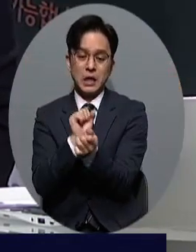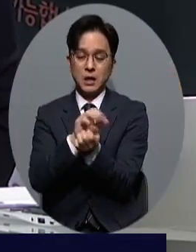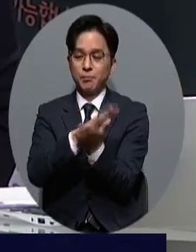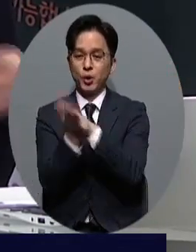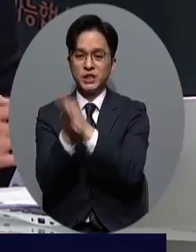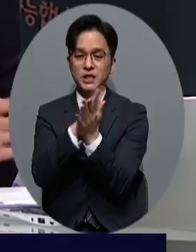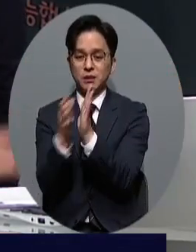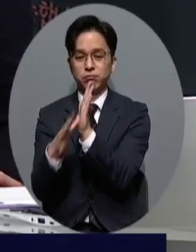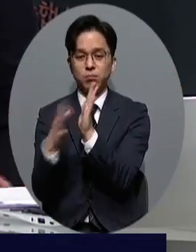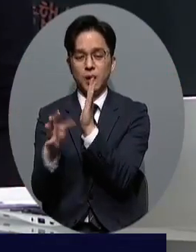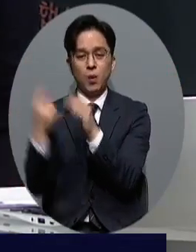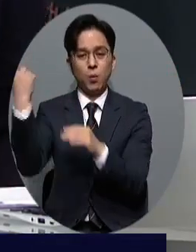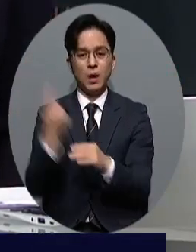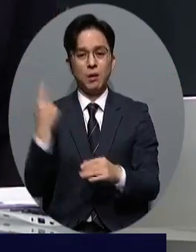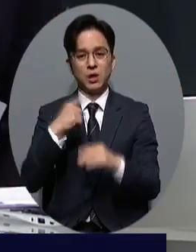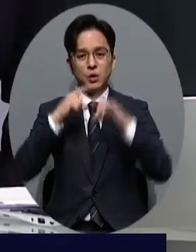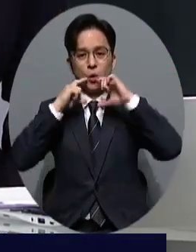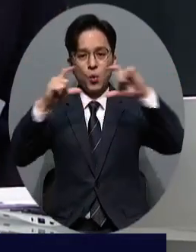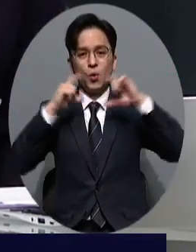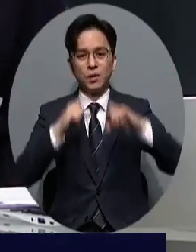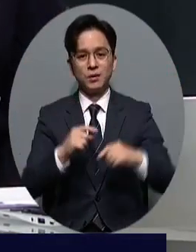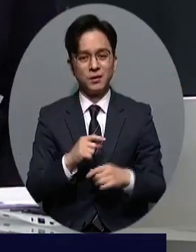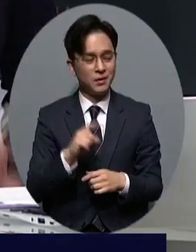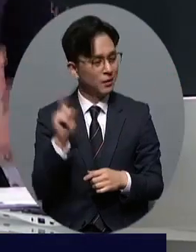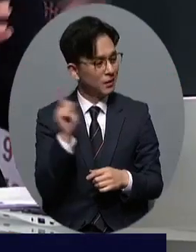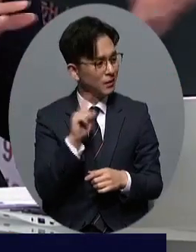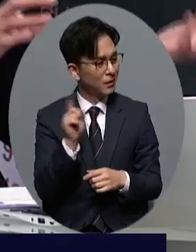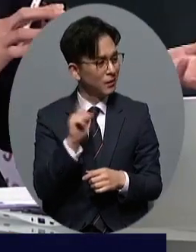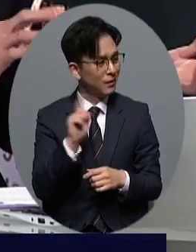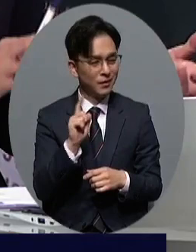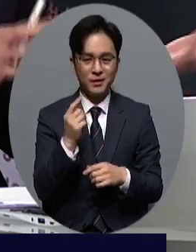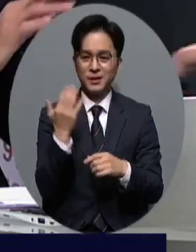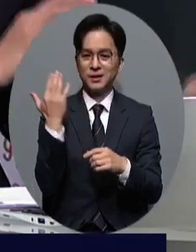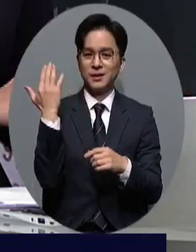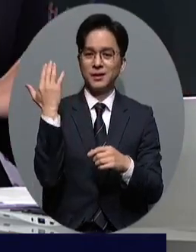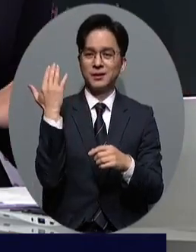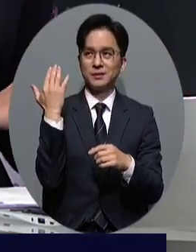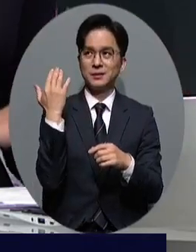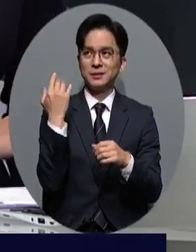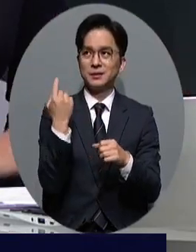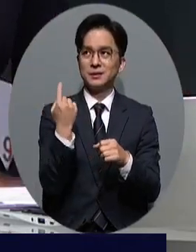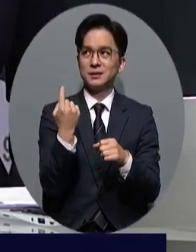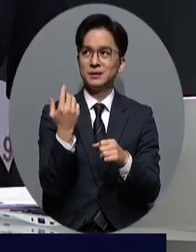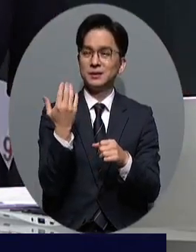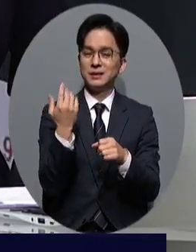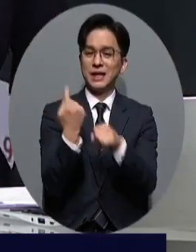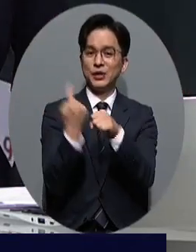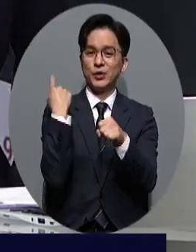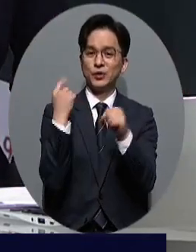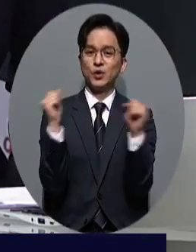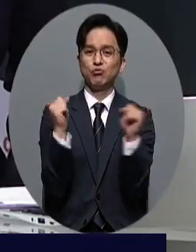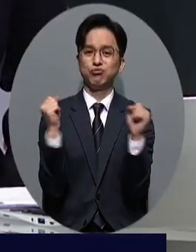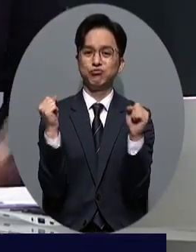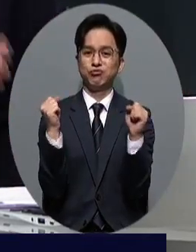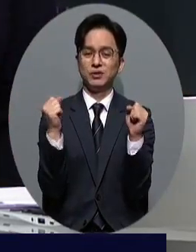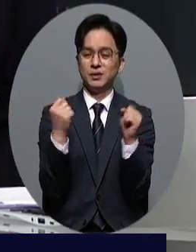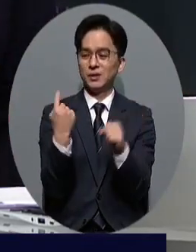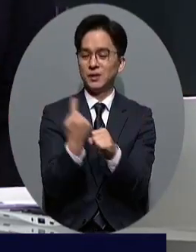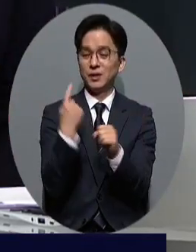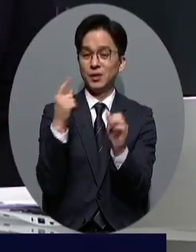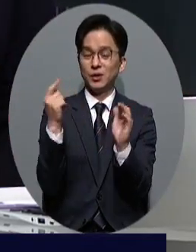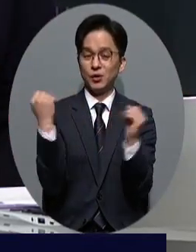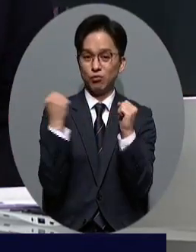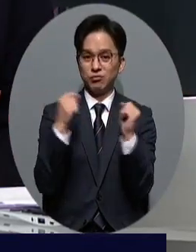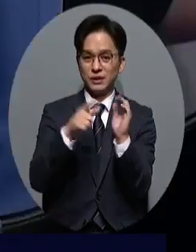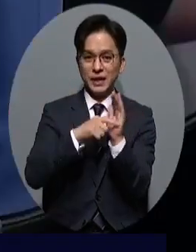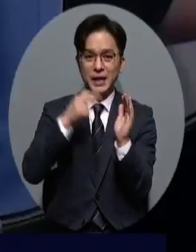변이가 출현할 수도 있다라는 경고가 나오기도 했거든요. 그런데 지난 여름, 지난 겨울 우리 상황을 보면 유럽이나 미국에서